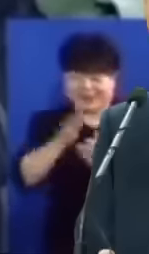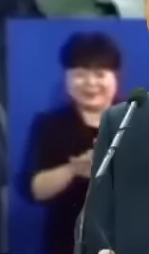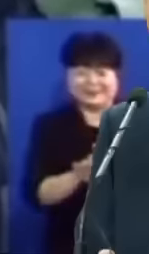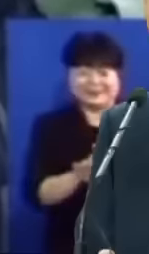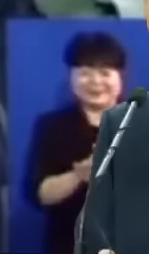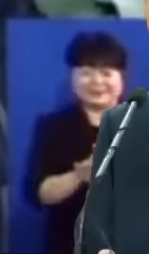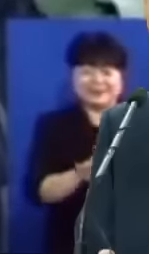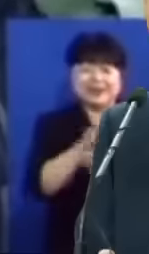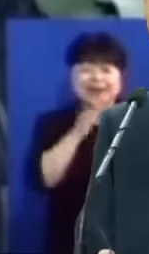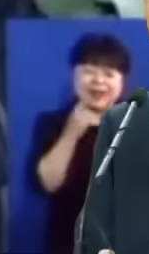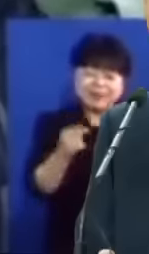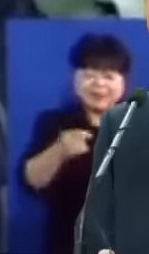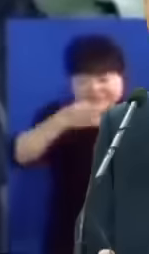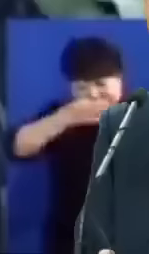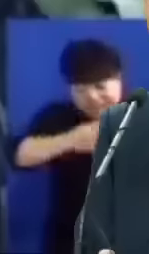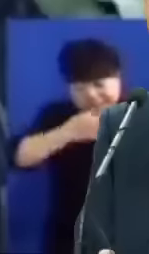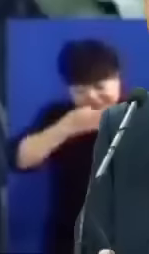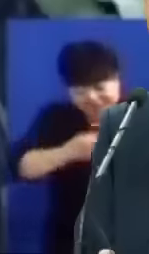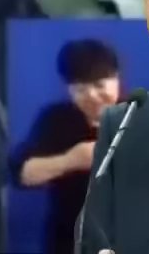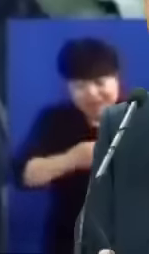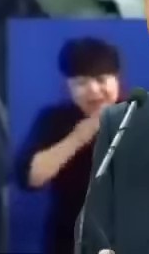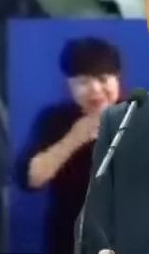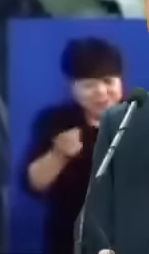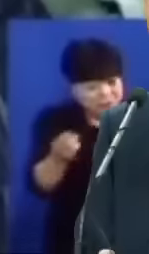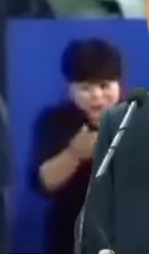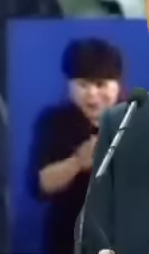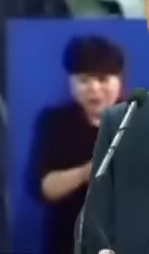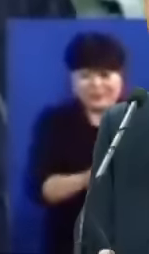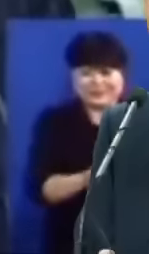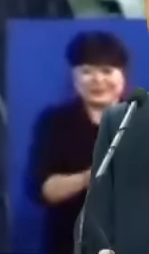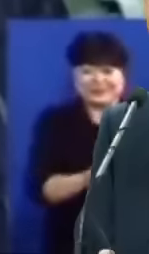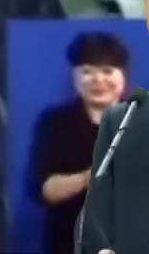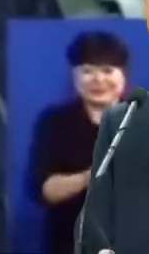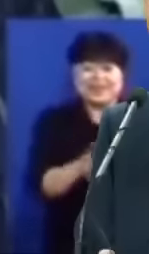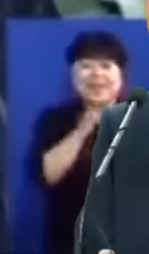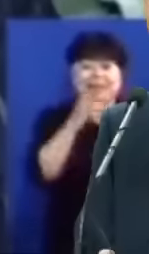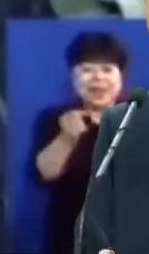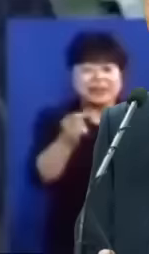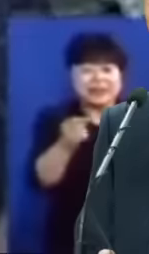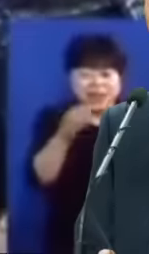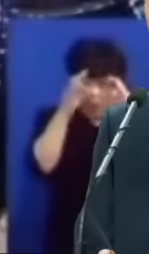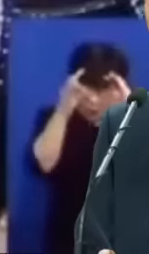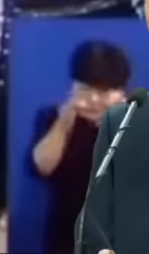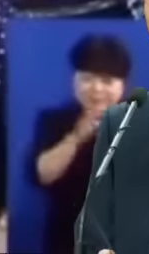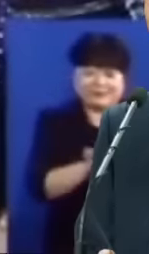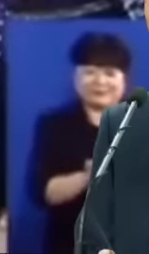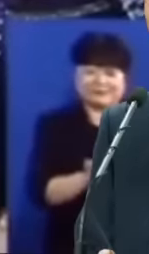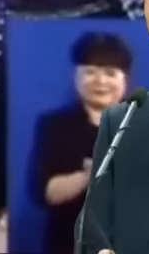그게 아멘하기는 힘드니까 아멘 안 하지요. 한번 아멘해 보십시오.